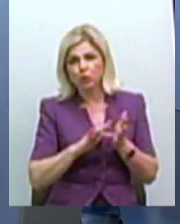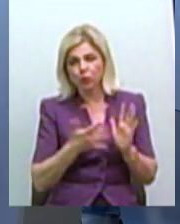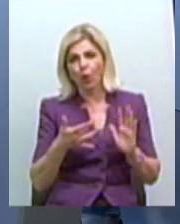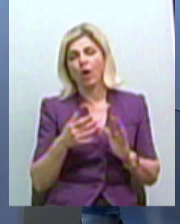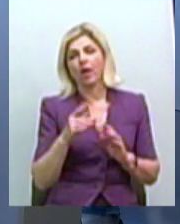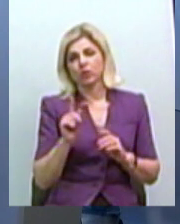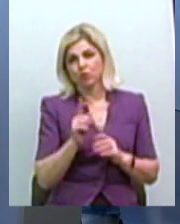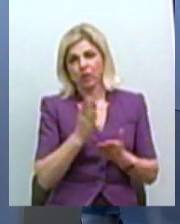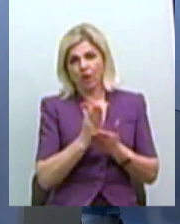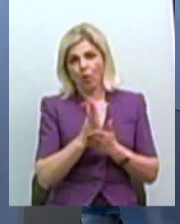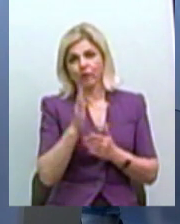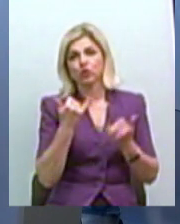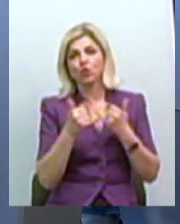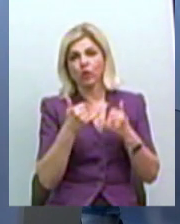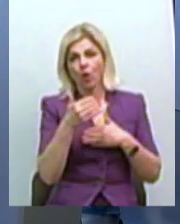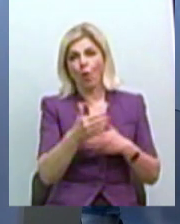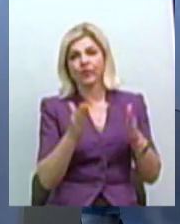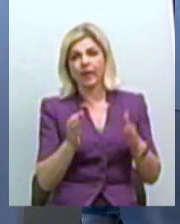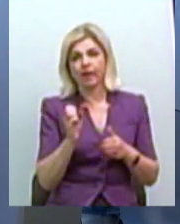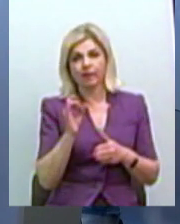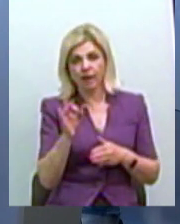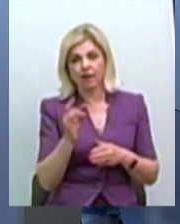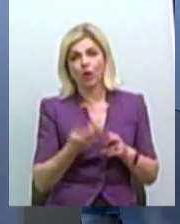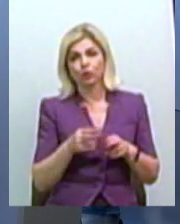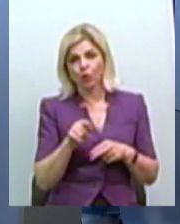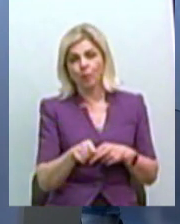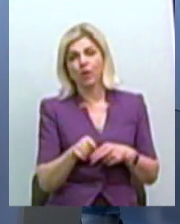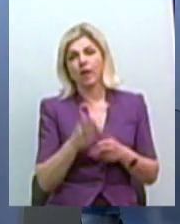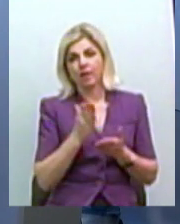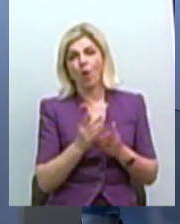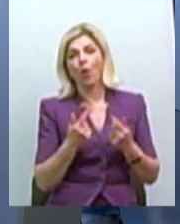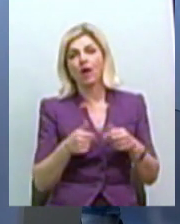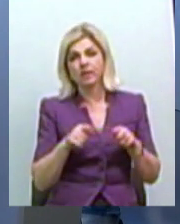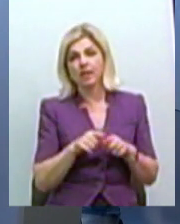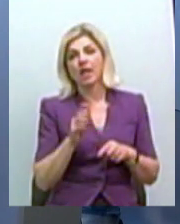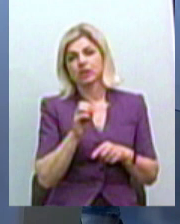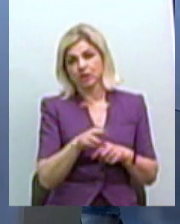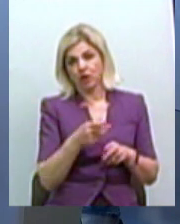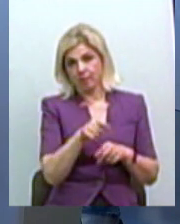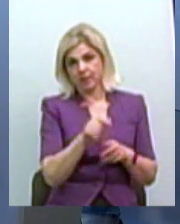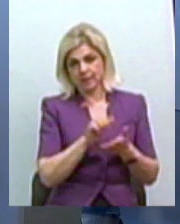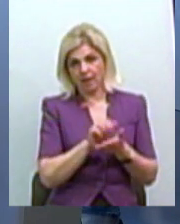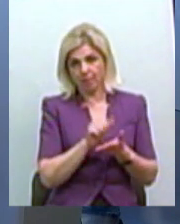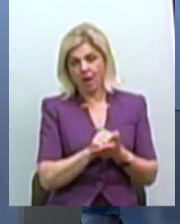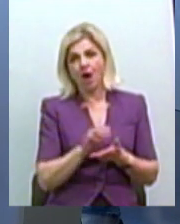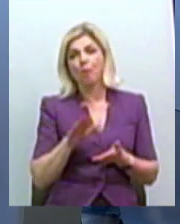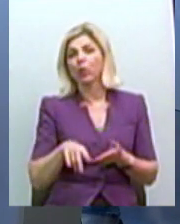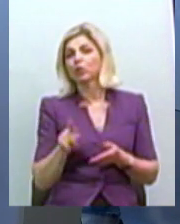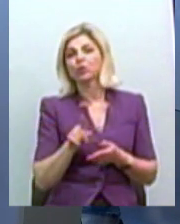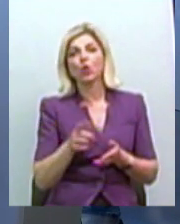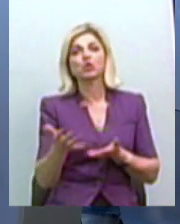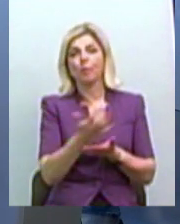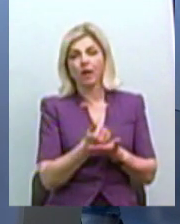накопичується у цих жовтеньких контейнерах. Тому є певна організація, яка цим займається. Що відбувається далі, коли вони це